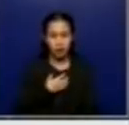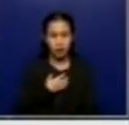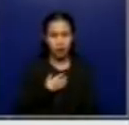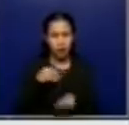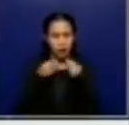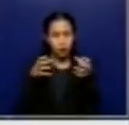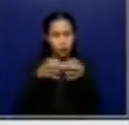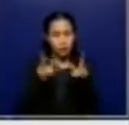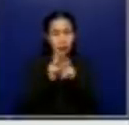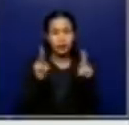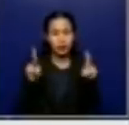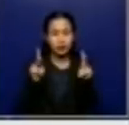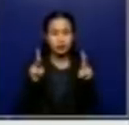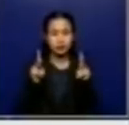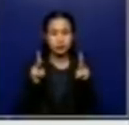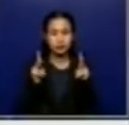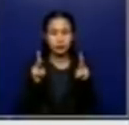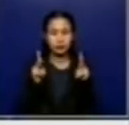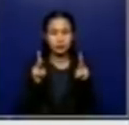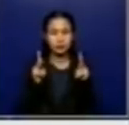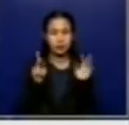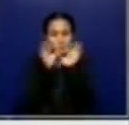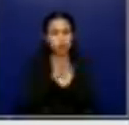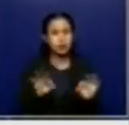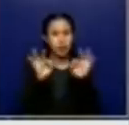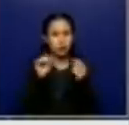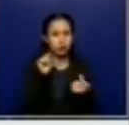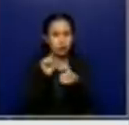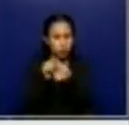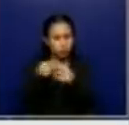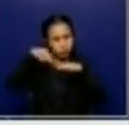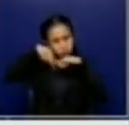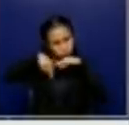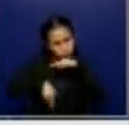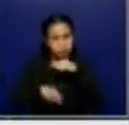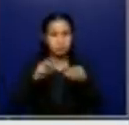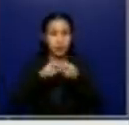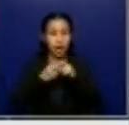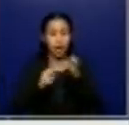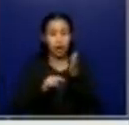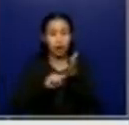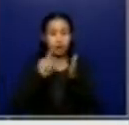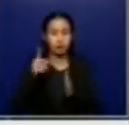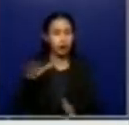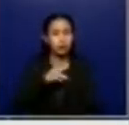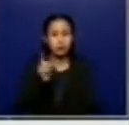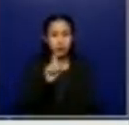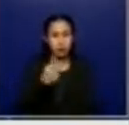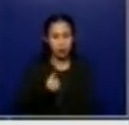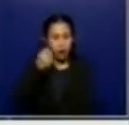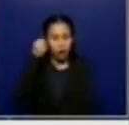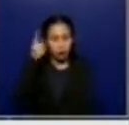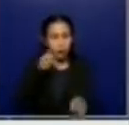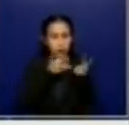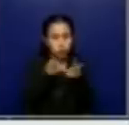ชุดนี้เนี่ยเน้นถึงรากเหง้าของปัญหาผมเข้าใจท่านวิธี